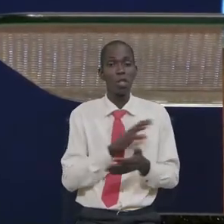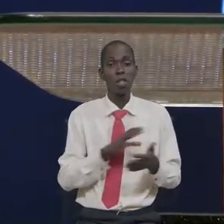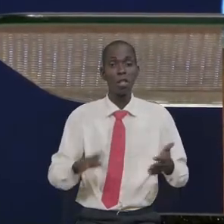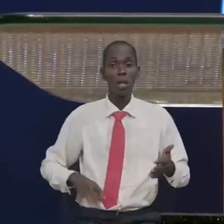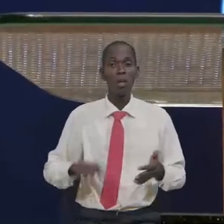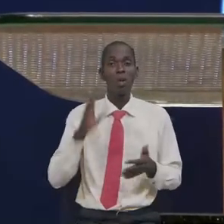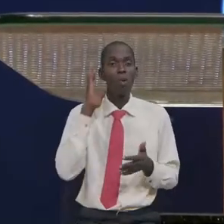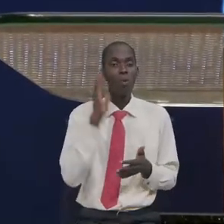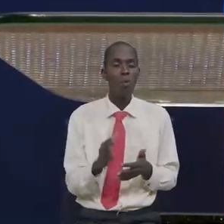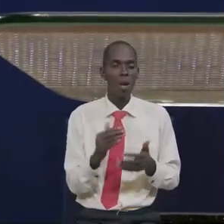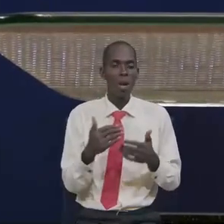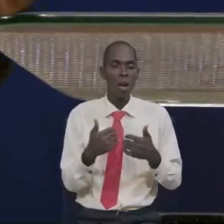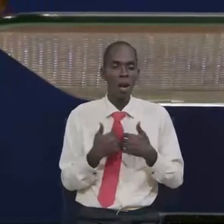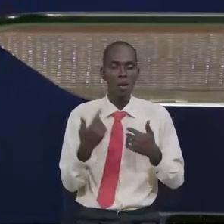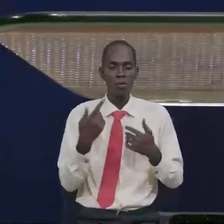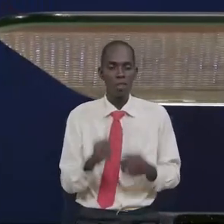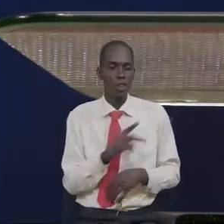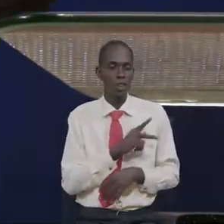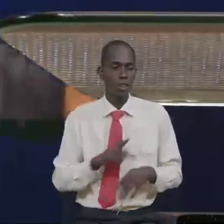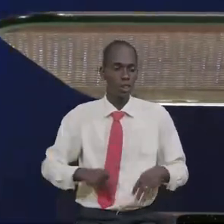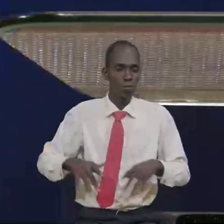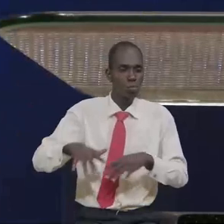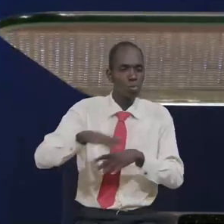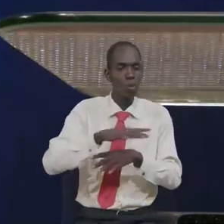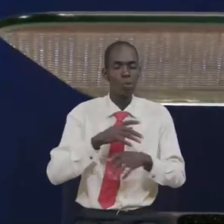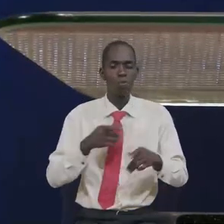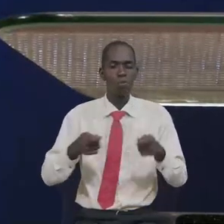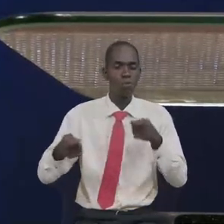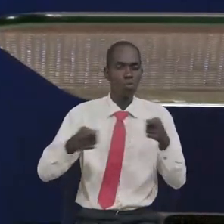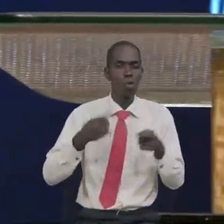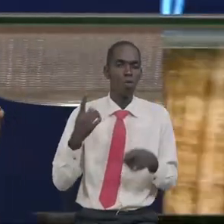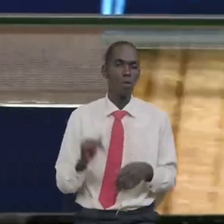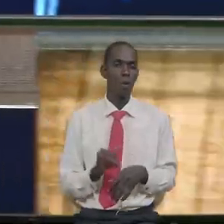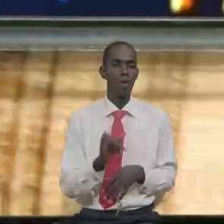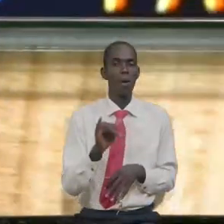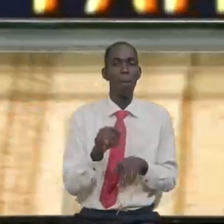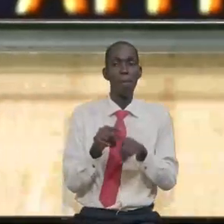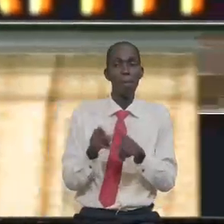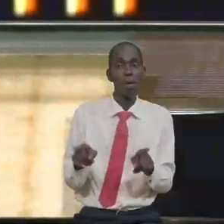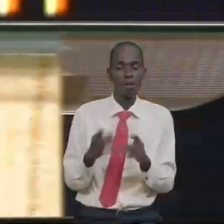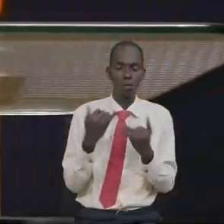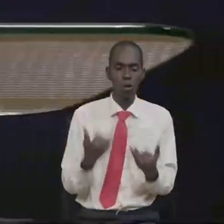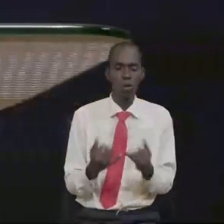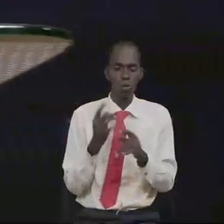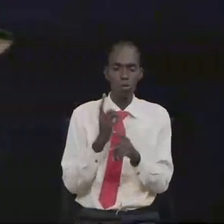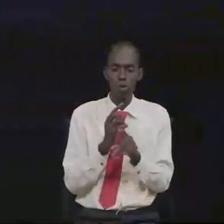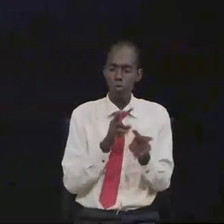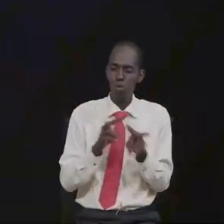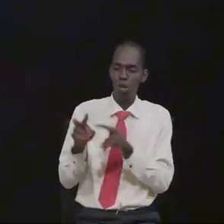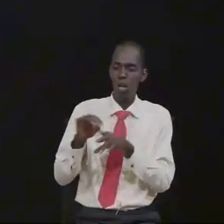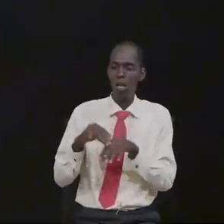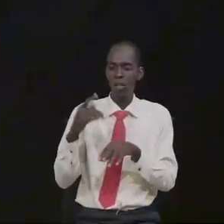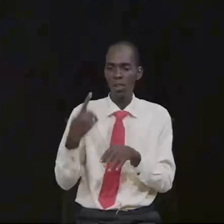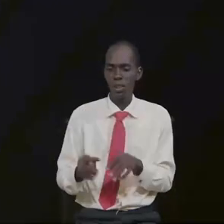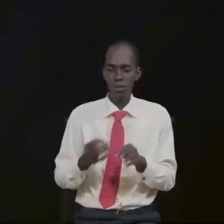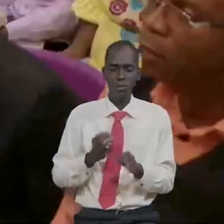aura le royaume, le règne éternellement. Mais regardez la position des fidèles, des saints,